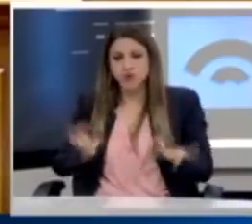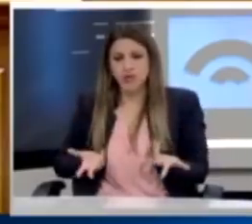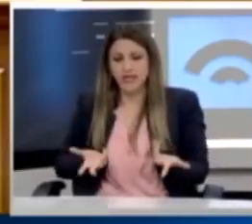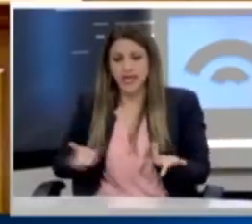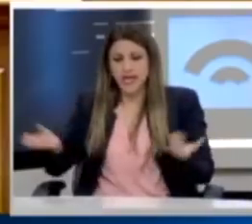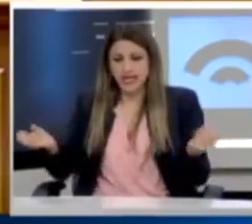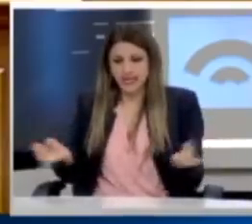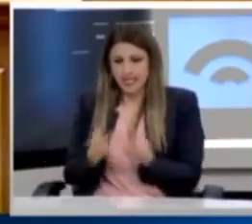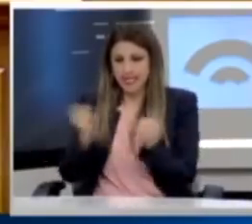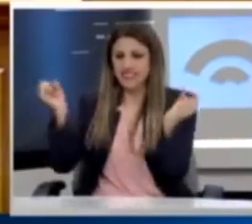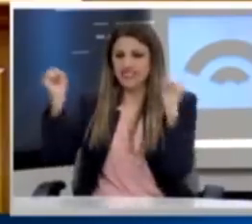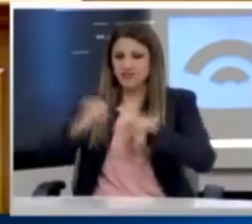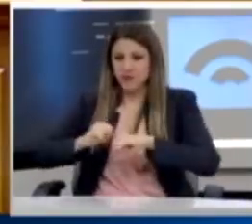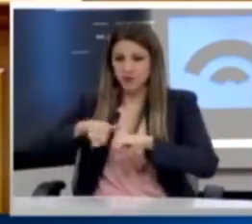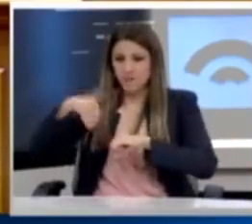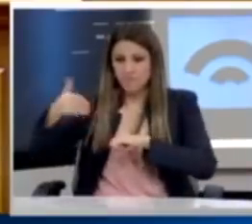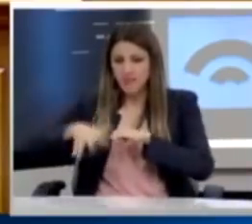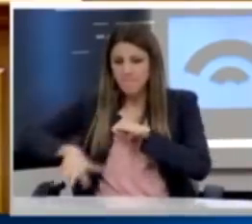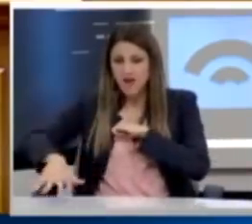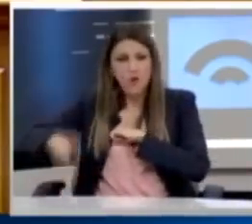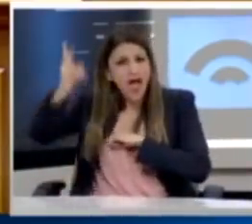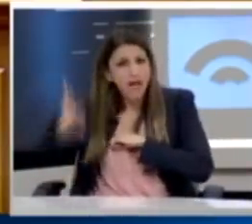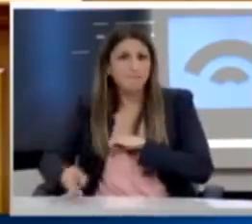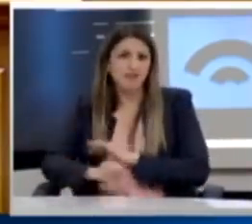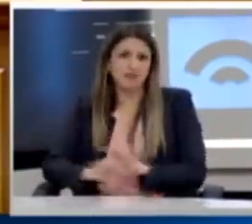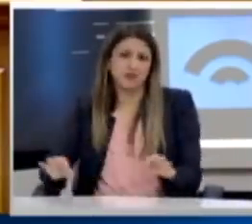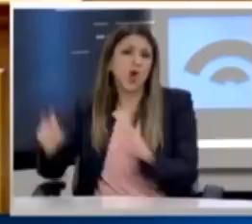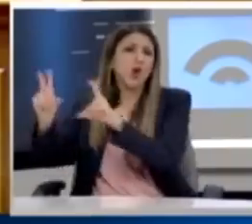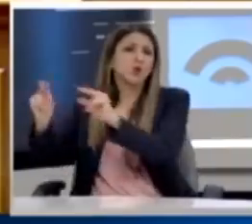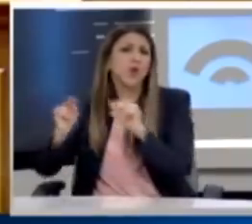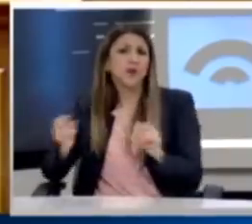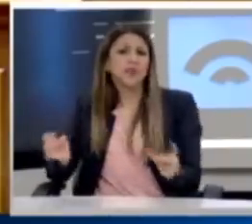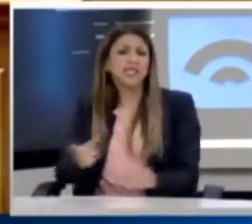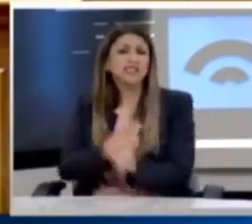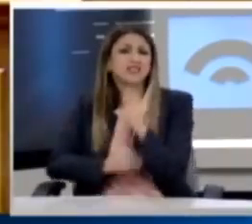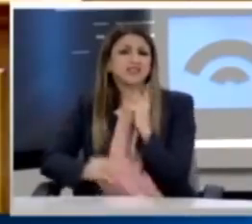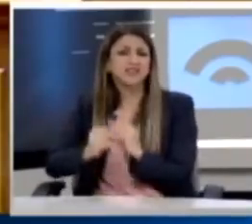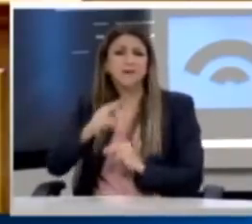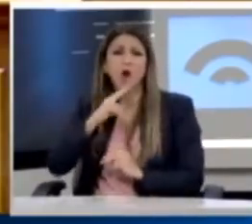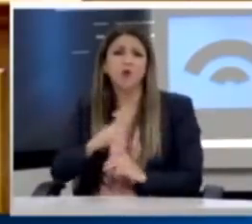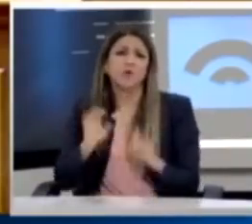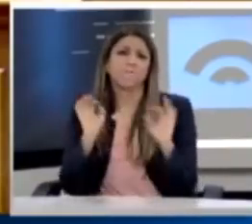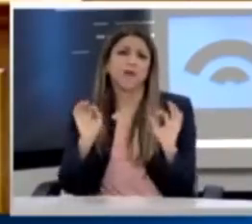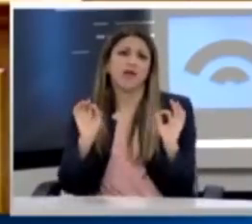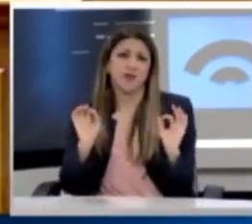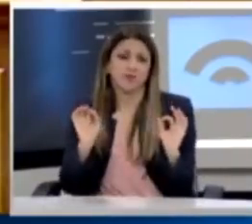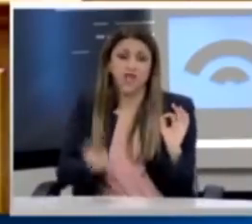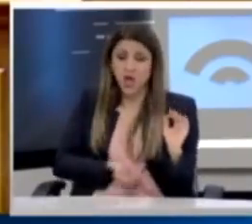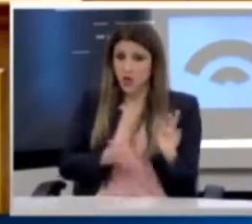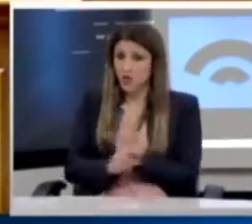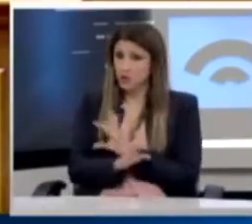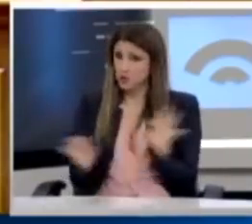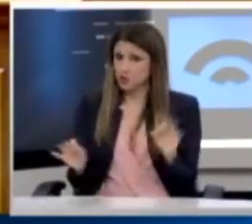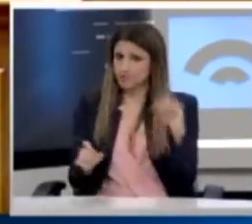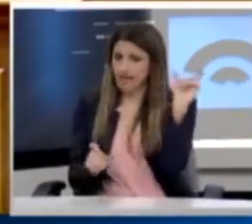στο μέλλον. Το ίδιο και οι αναφορές σε μακεδονική γλώσσα. Το βέβαιο είναι ότι η χρήση αυτών των